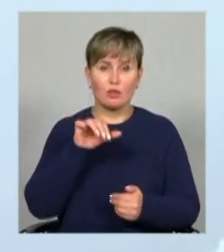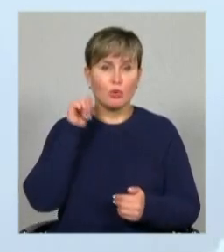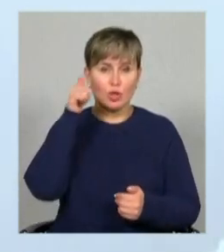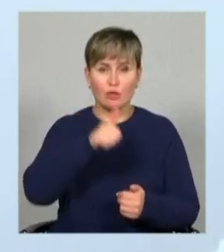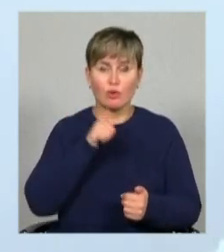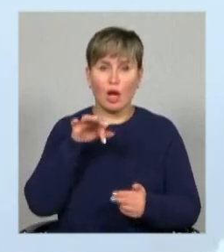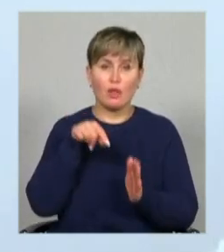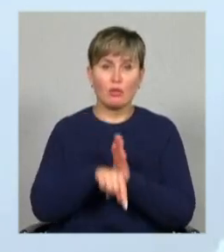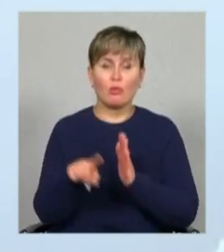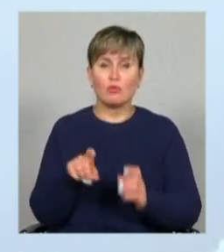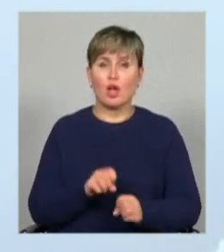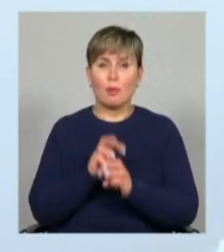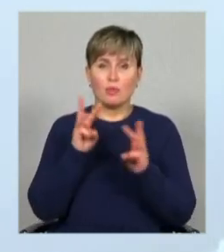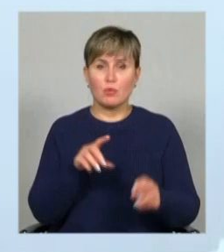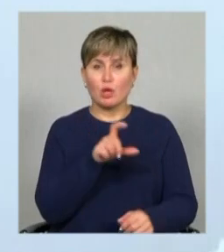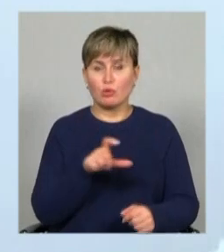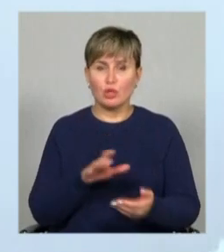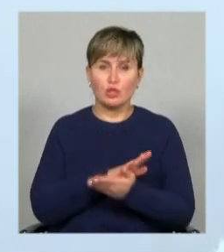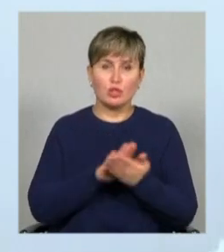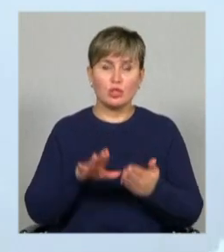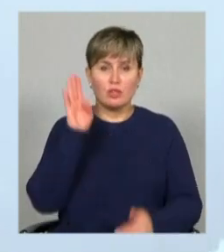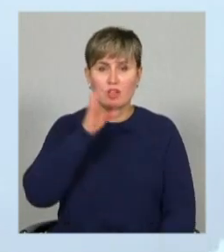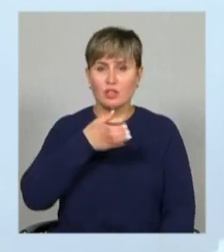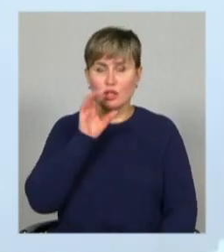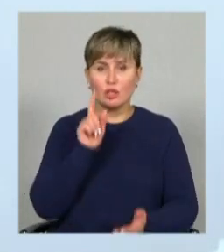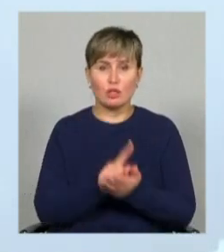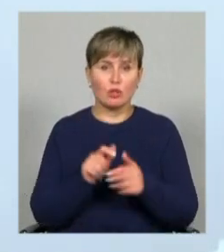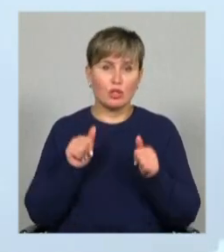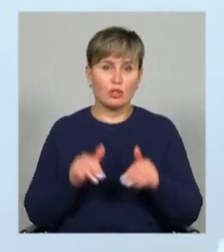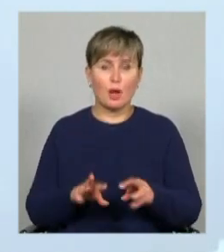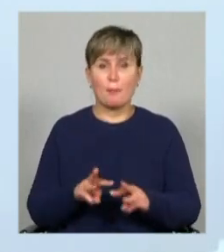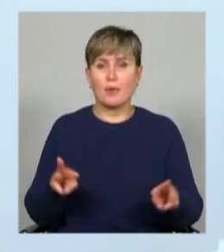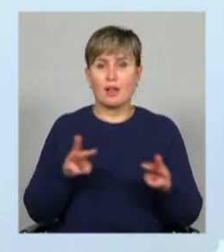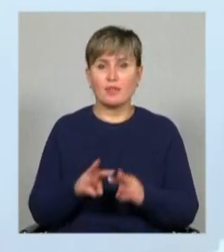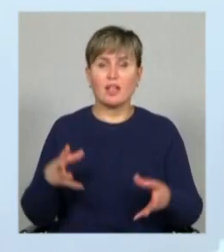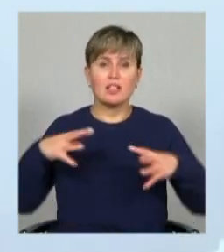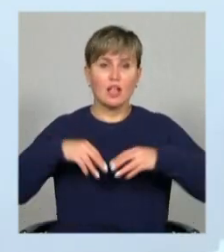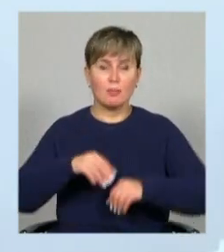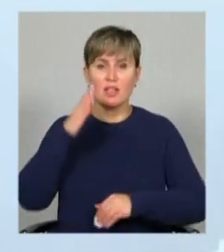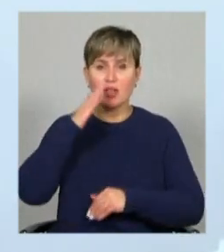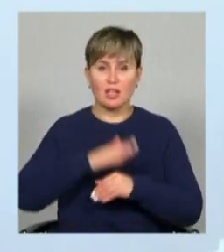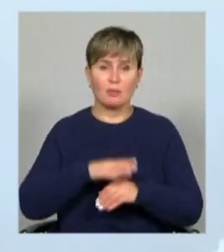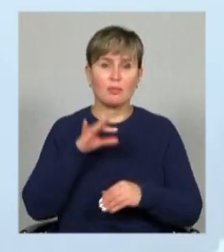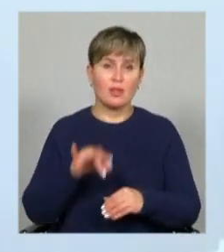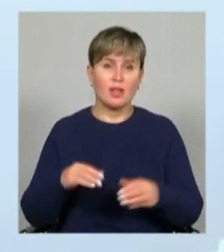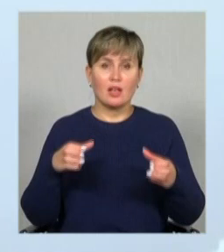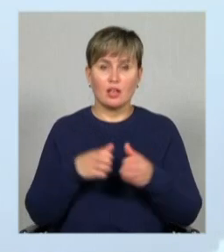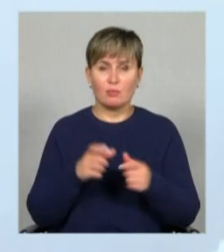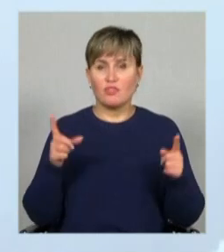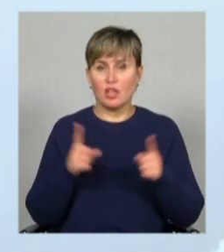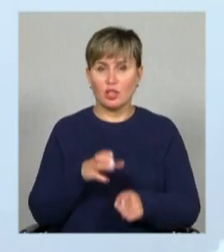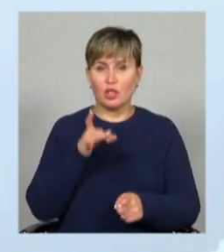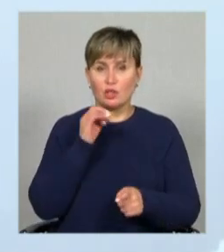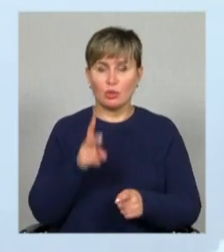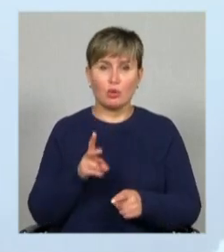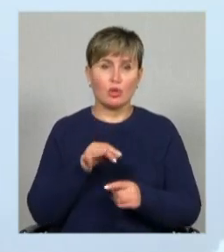года, о том, что обеспечение людей чистой питьевой водой должно решаться правительством совместно с акиматом и корпорацией в кратчайшие сроки